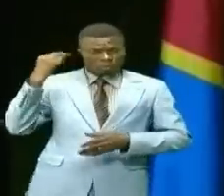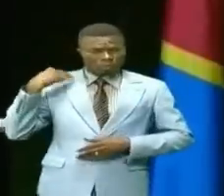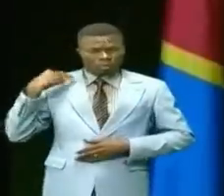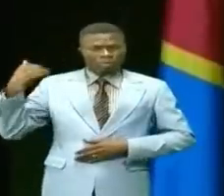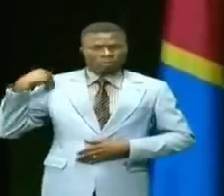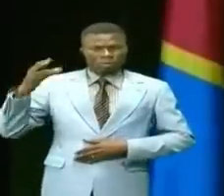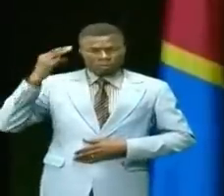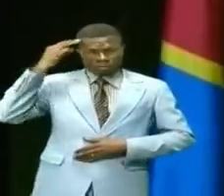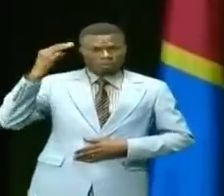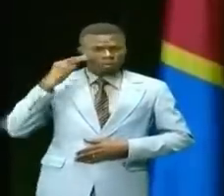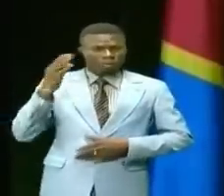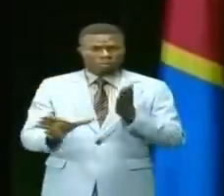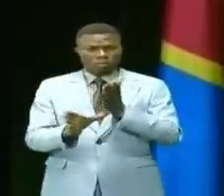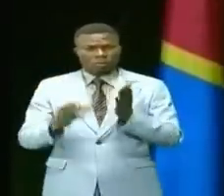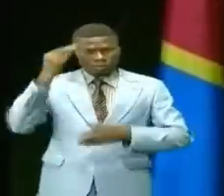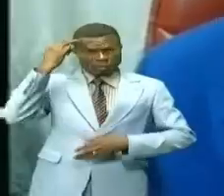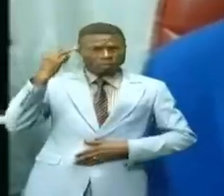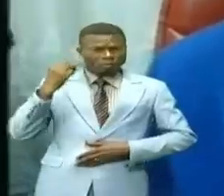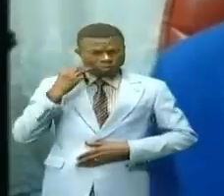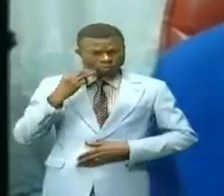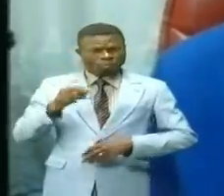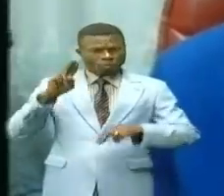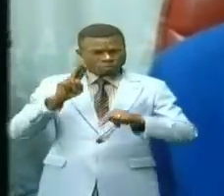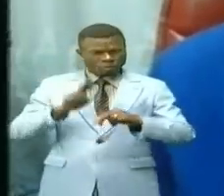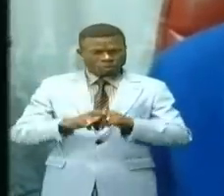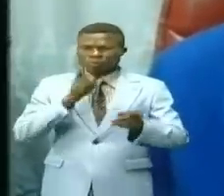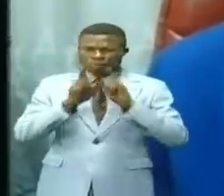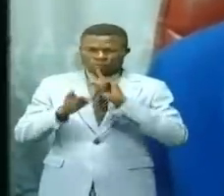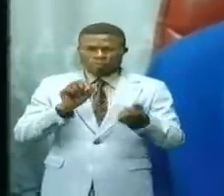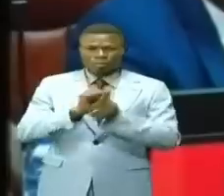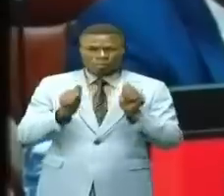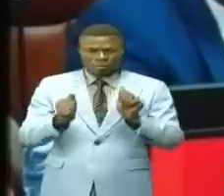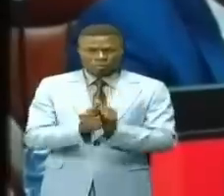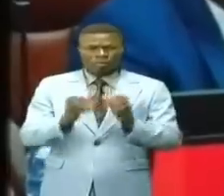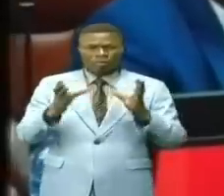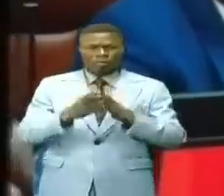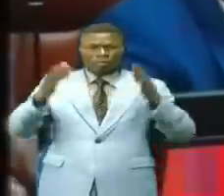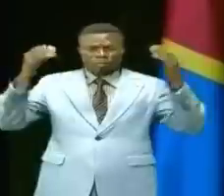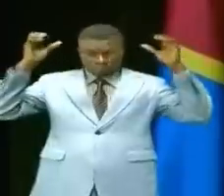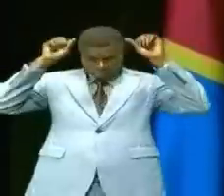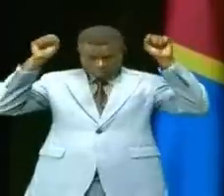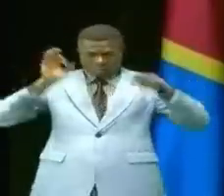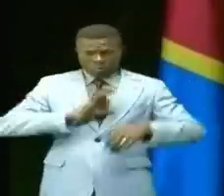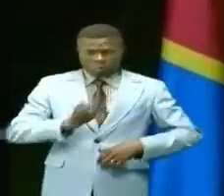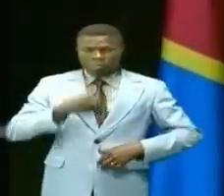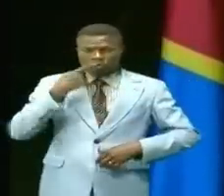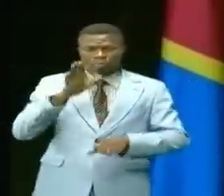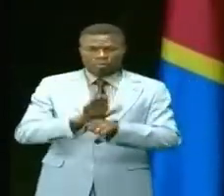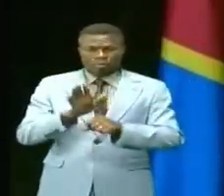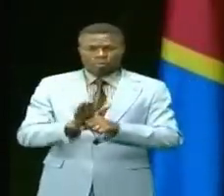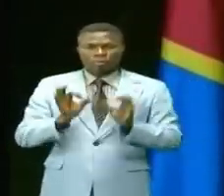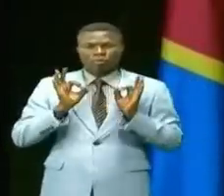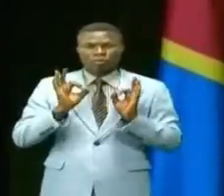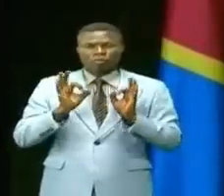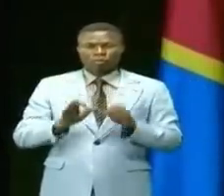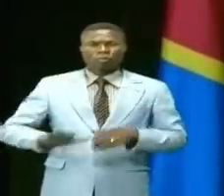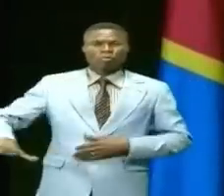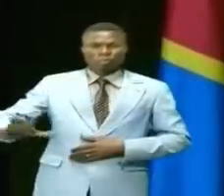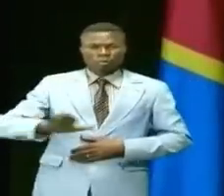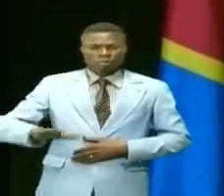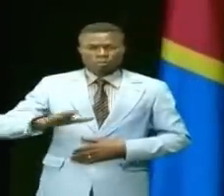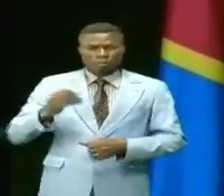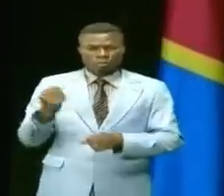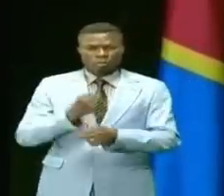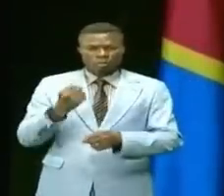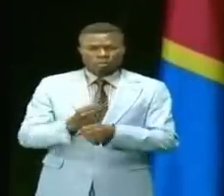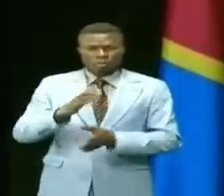les ministres et vice-ministres autour du garant de la nation ont abordé plusieurs questions de l'actualité de l'heure, le